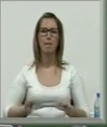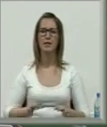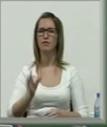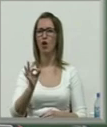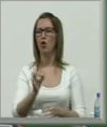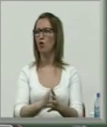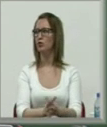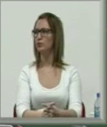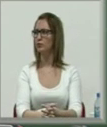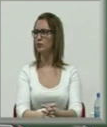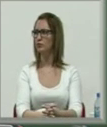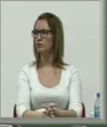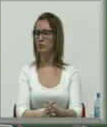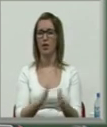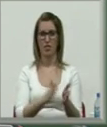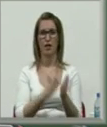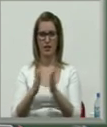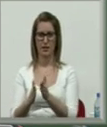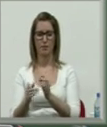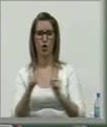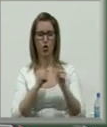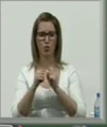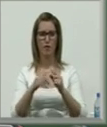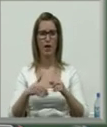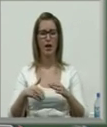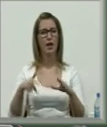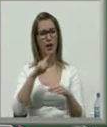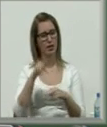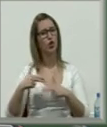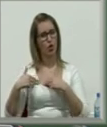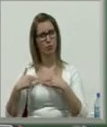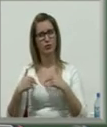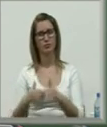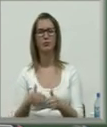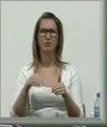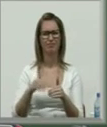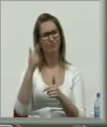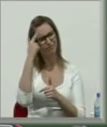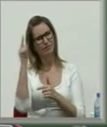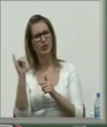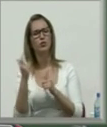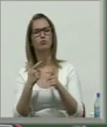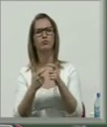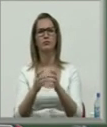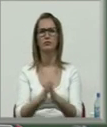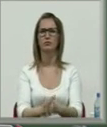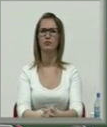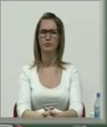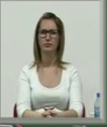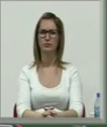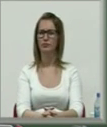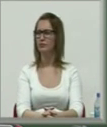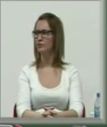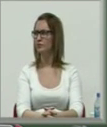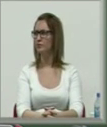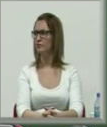abyśmy w dalszych rozmowach z Komisją Heraldyczną mieli przynajmniej takie pole manewru. Czy